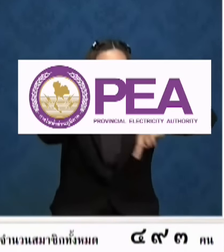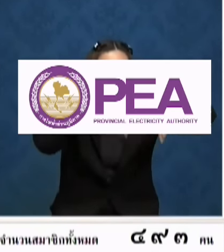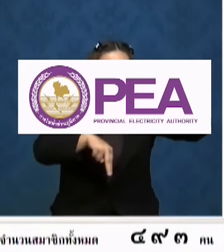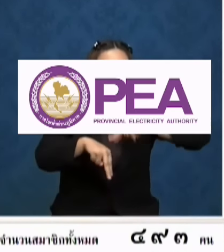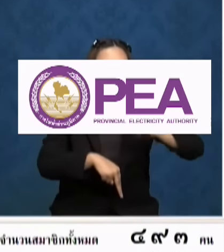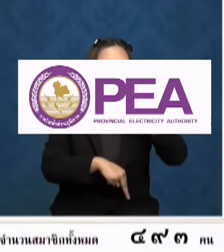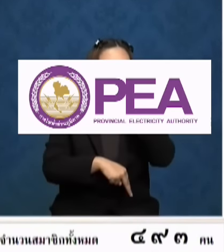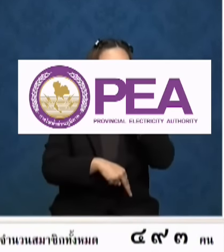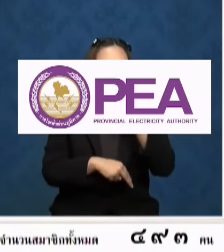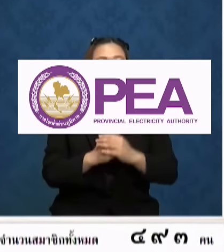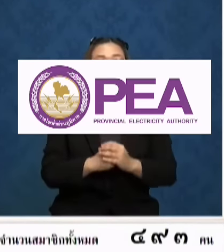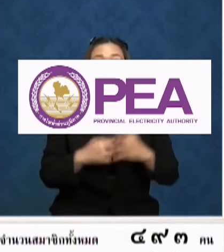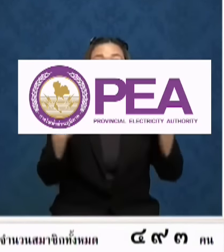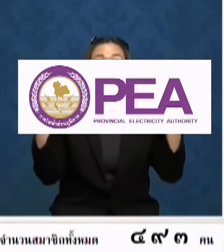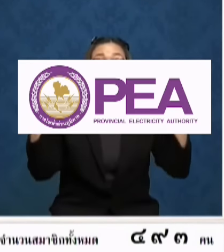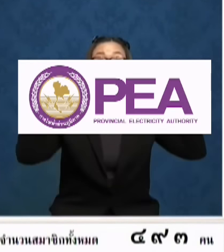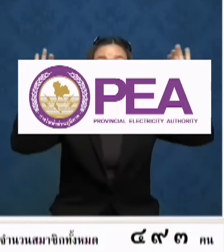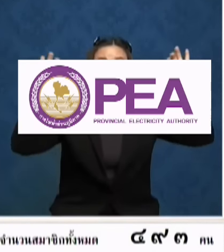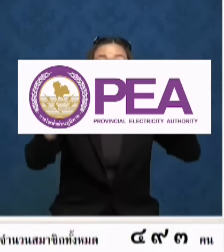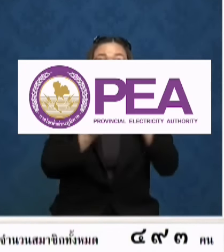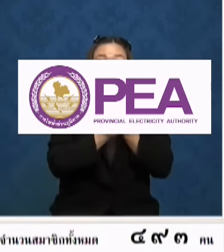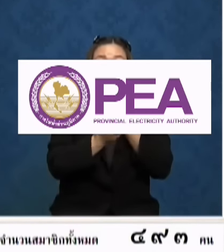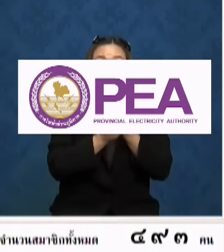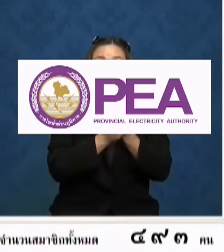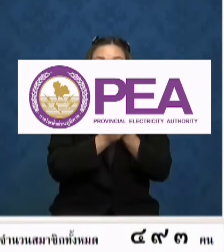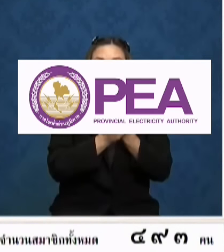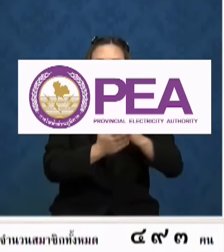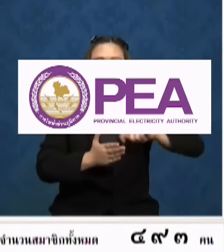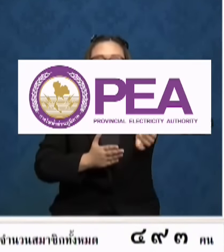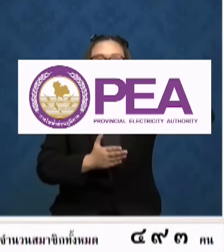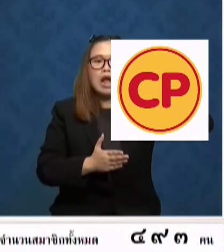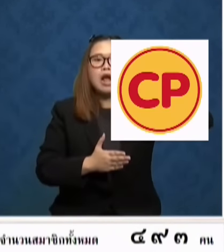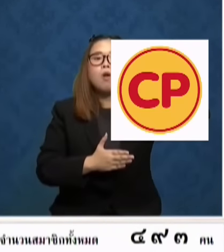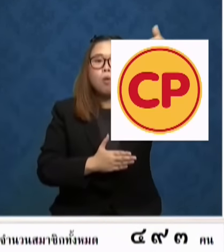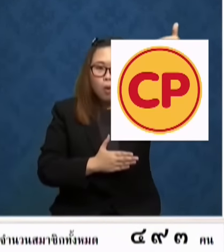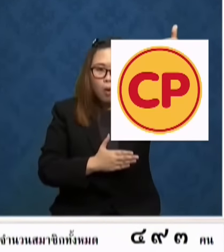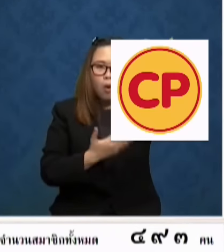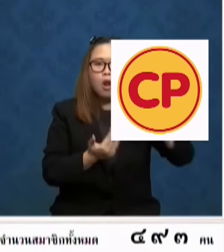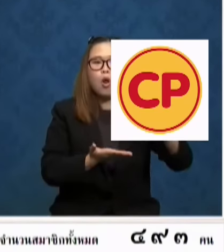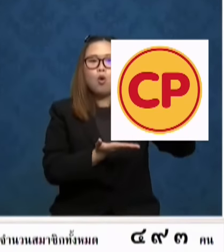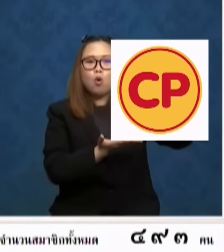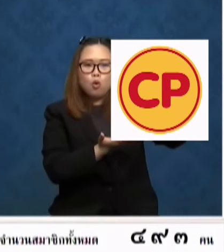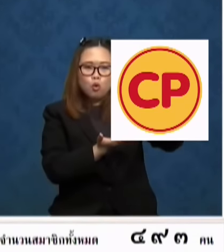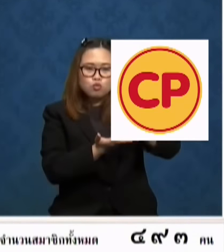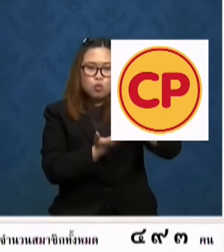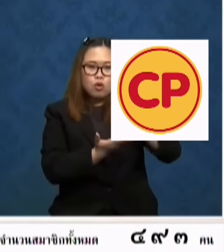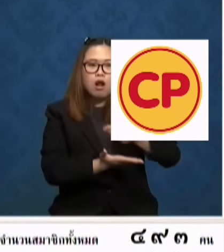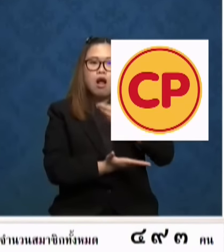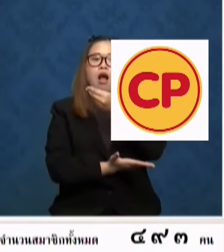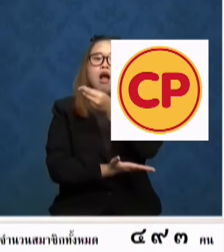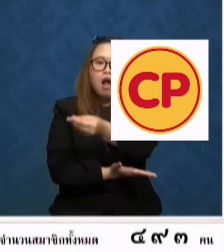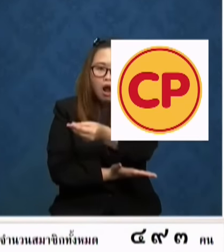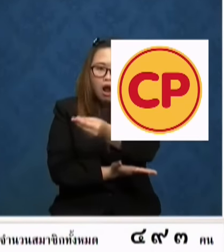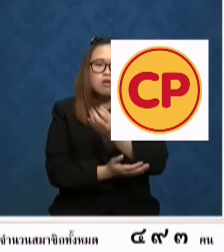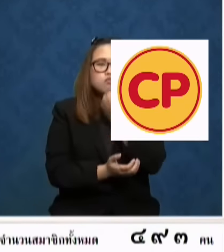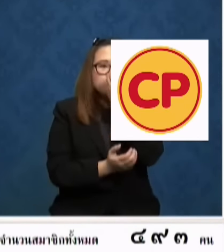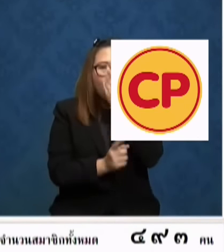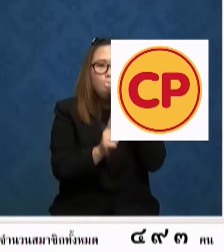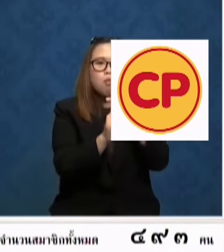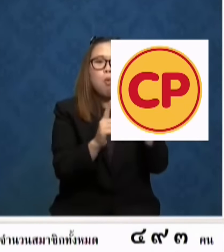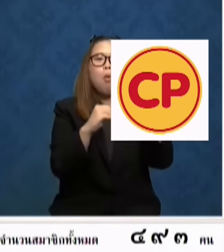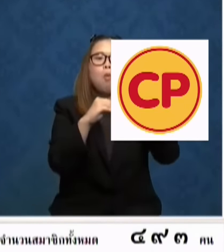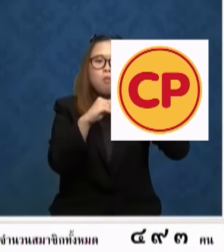บันการเงินของรัฐออกเงินแทนรัฐบาลไปก่อนแล้วตั้งงบประมาณใช้คืนเงินต้นและดอกเบี้ยรวมทั้งการชดเชยร